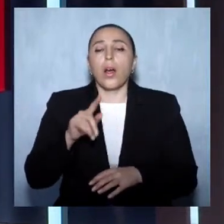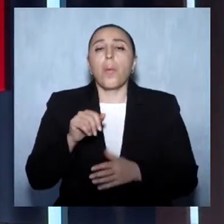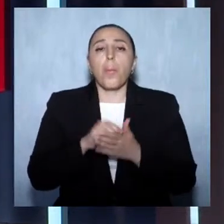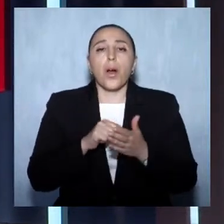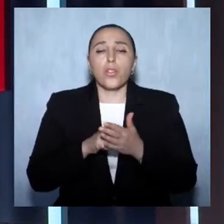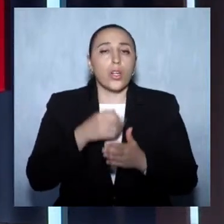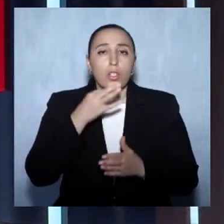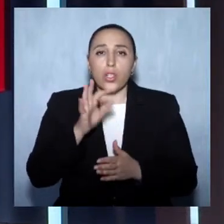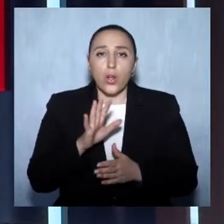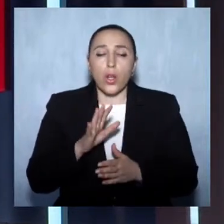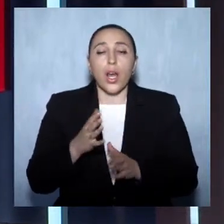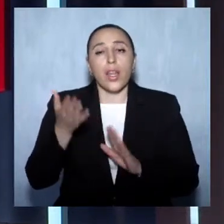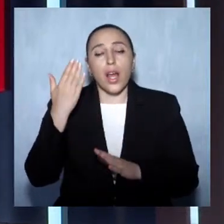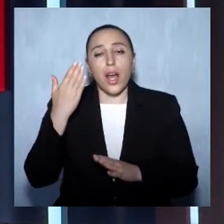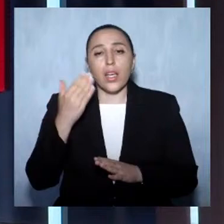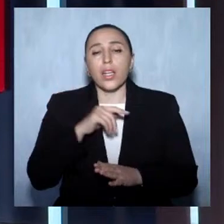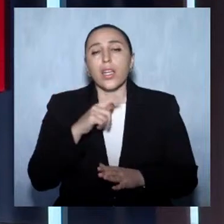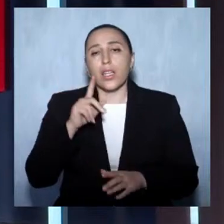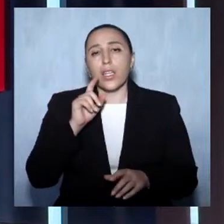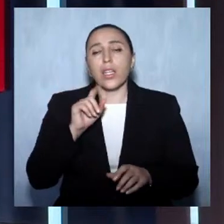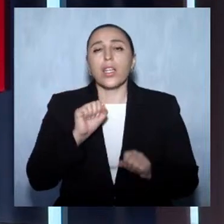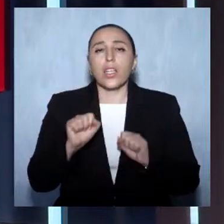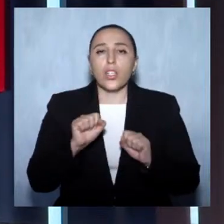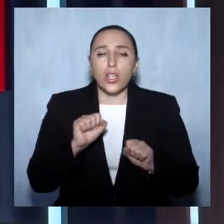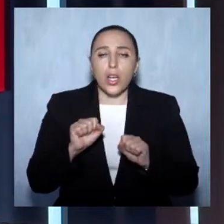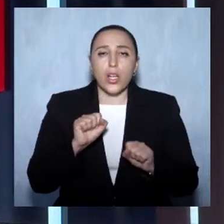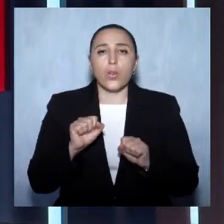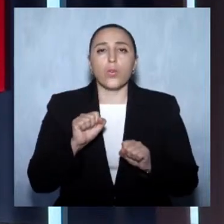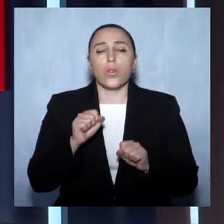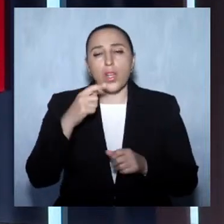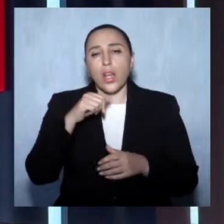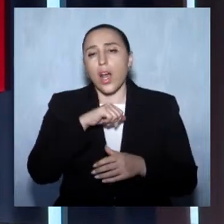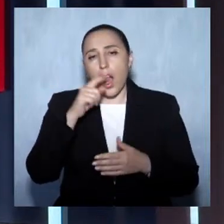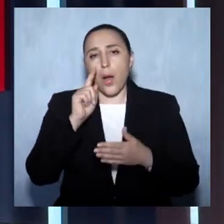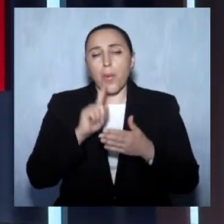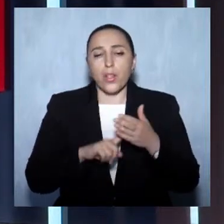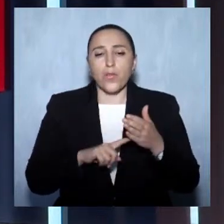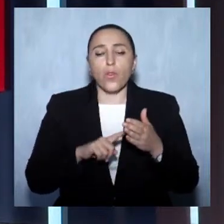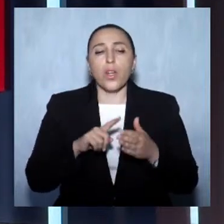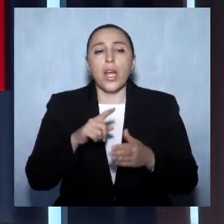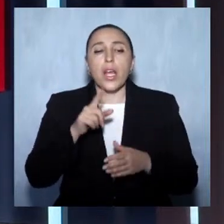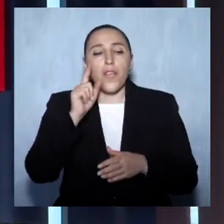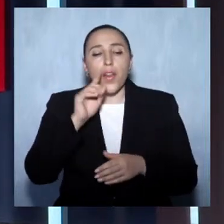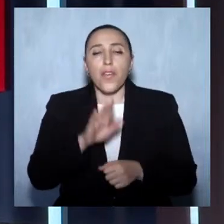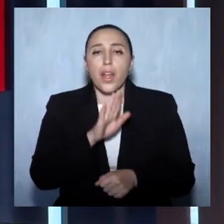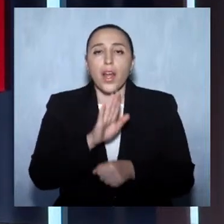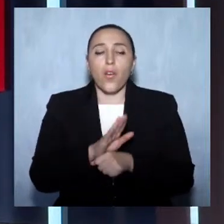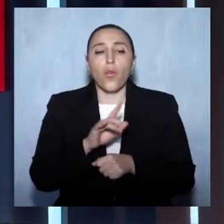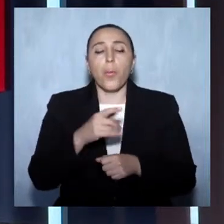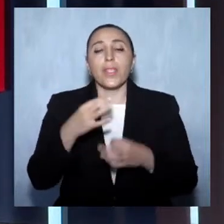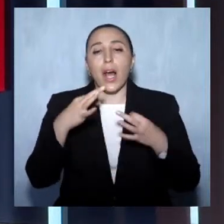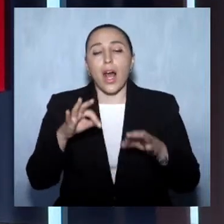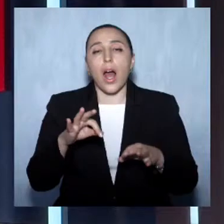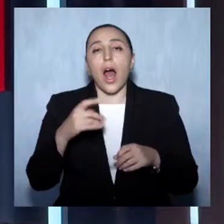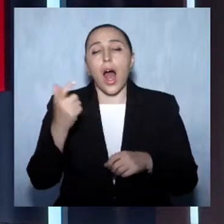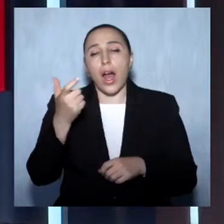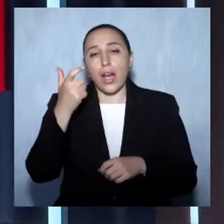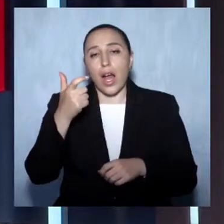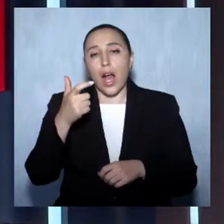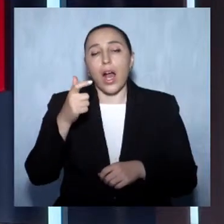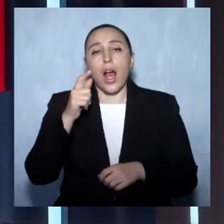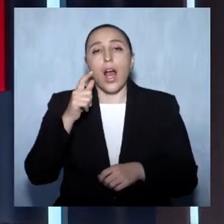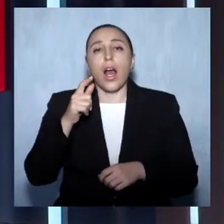նախկին իշխանություն ընդդիմադիրները համոզված են, որ Երևանի առջև պահանջ է դրված, որպես անկախ հանրապետություն Արցախի